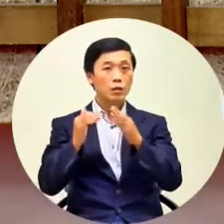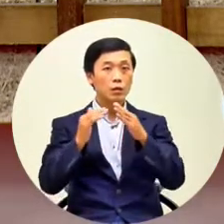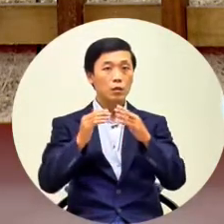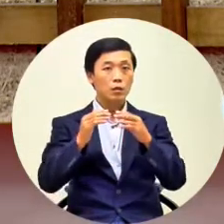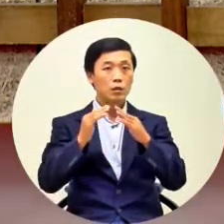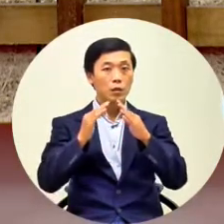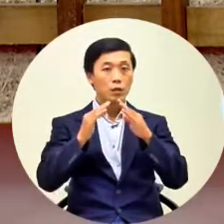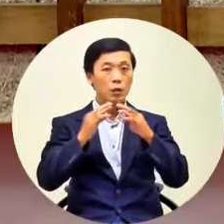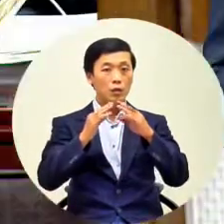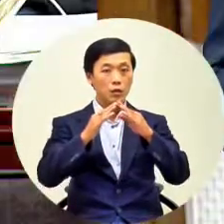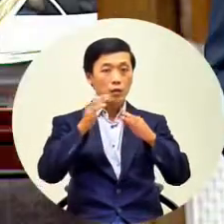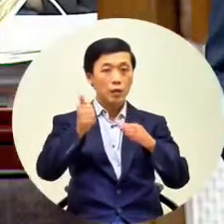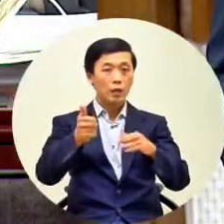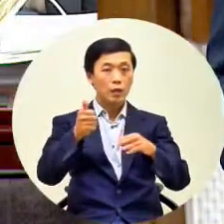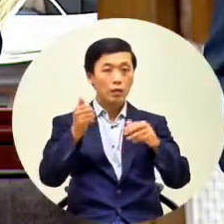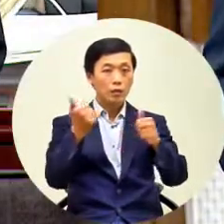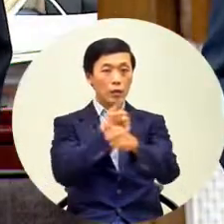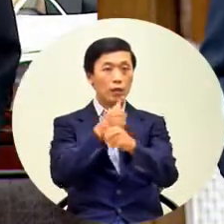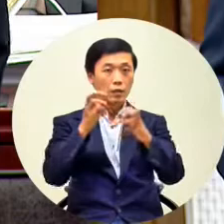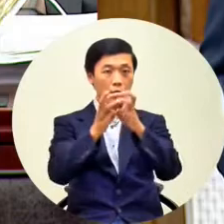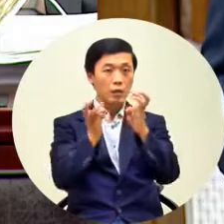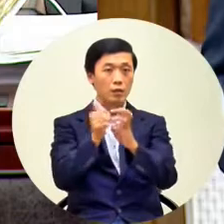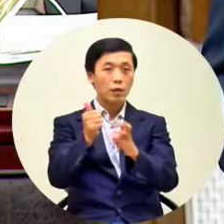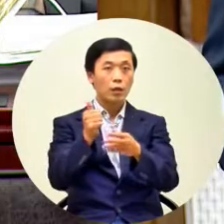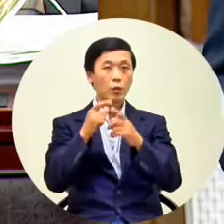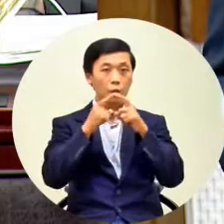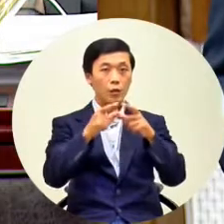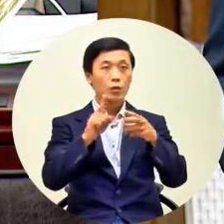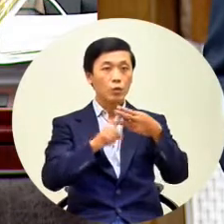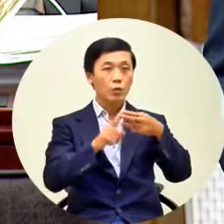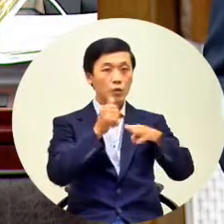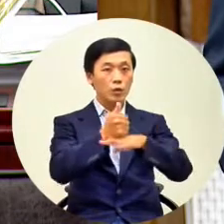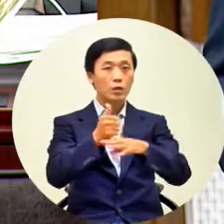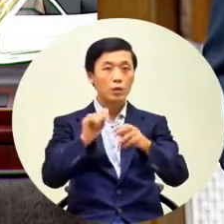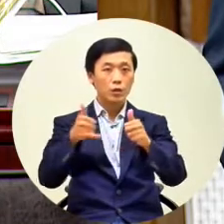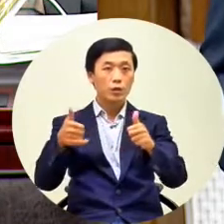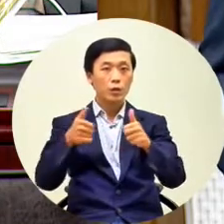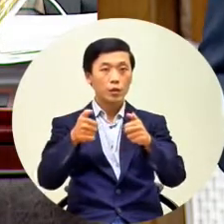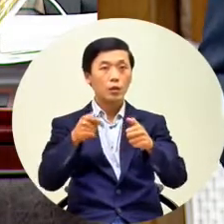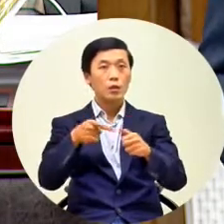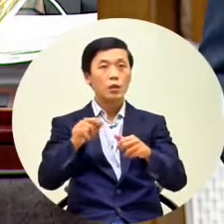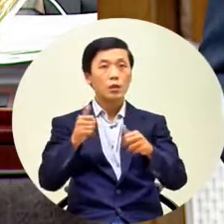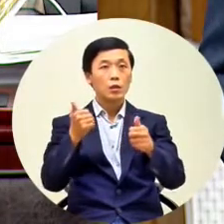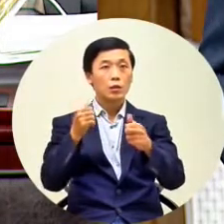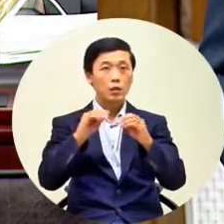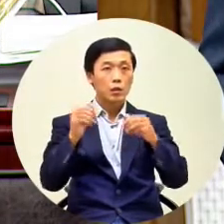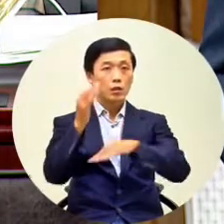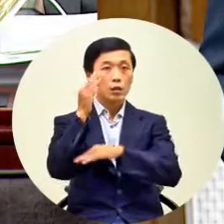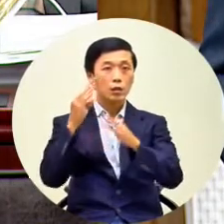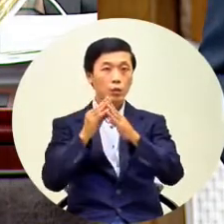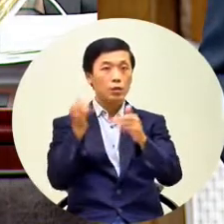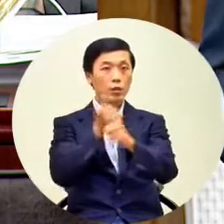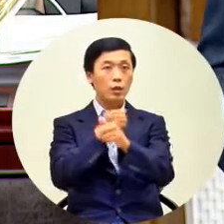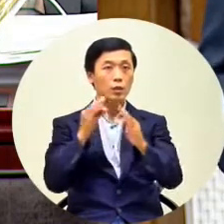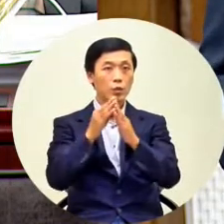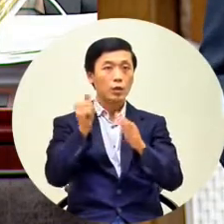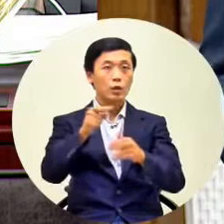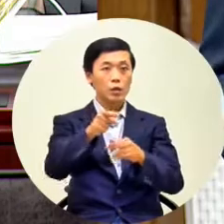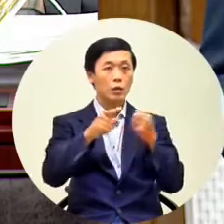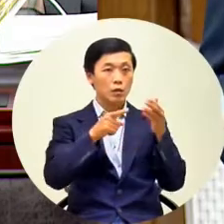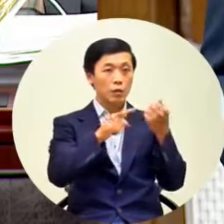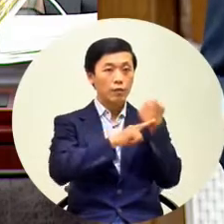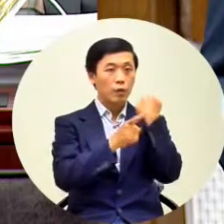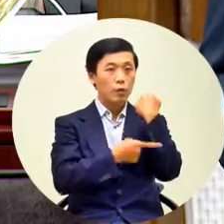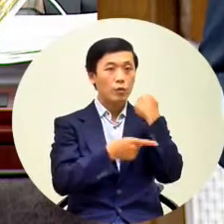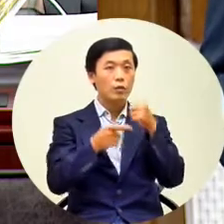代理市长答复。 好，谢谢主席。谢谢议员。刚刚我们地震局的代理局长也提过了，在法令上可以允许使用